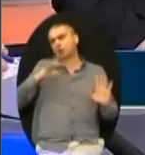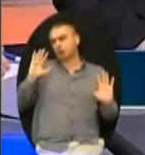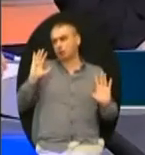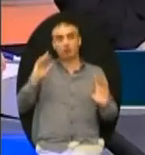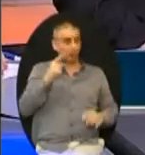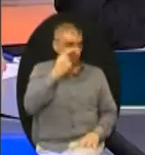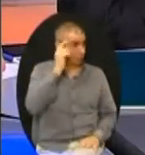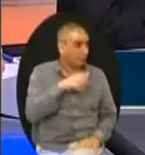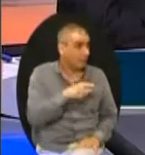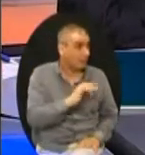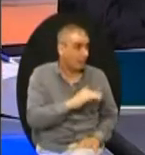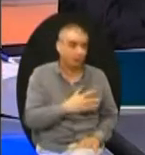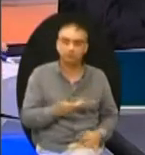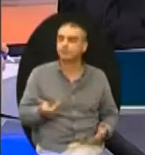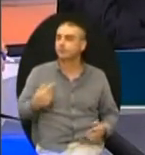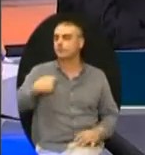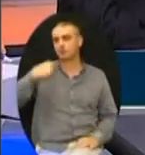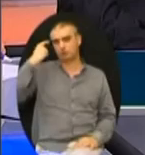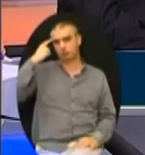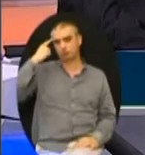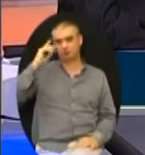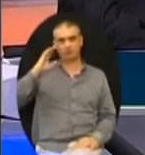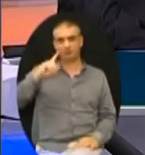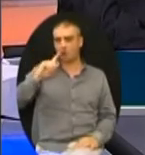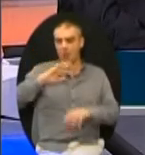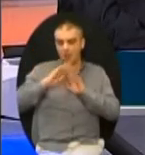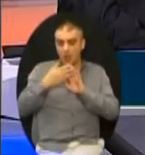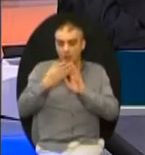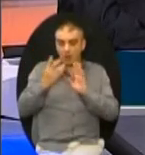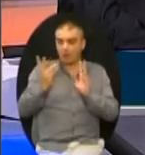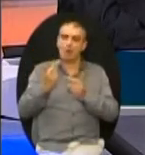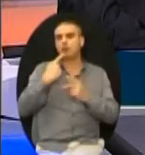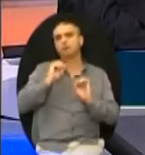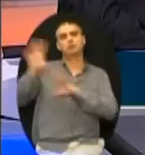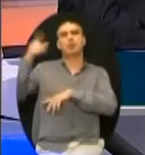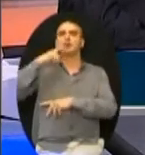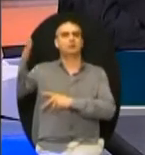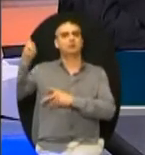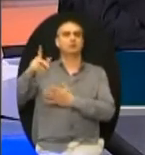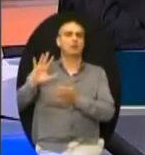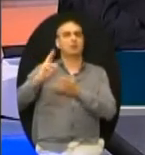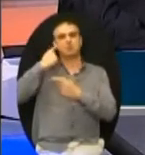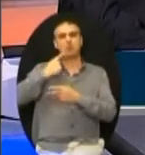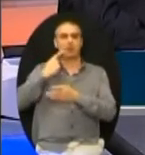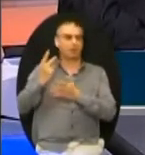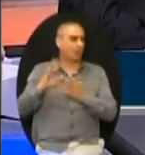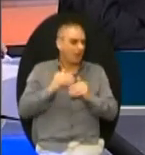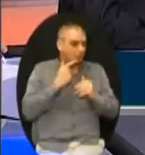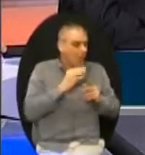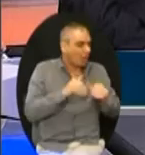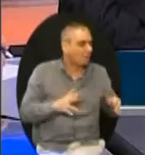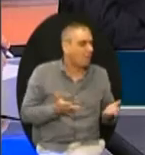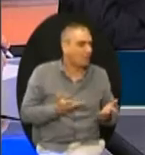אני מעריך. אתה גם חושב ככה, לא? תראה, אני חושב בכלל שלא הכל, הכי קל זה לזרוק את הכל לפתחו של המגרש הפלילי. איפה הפול?